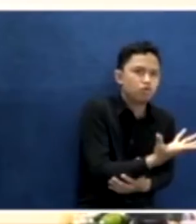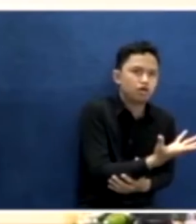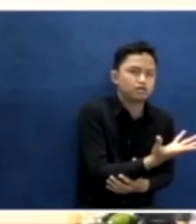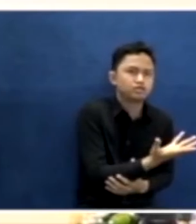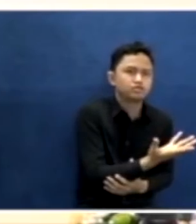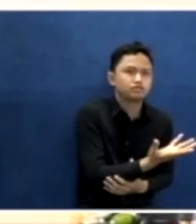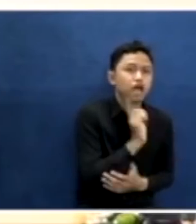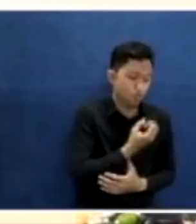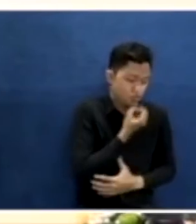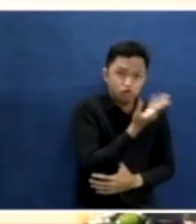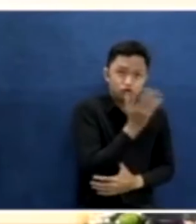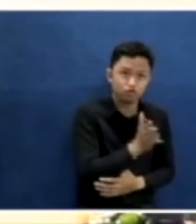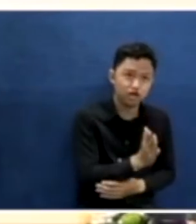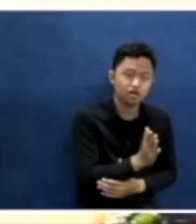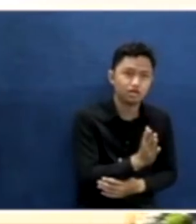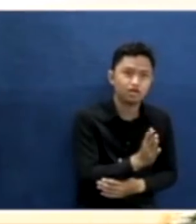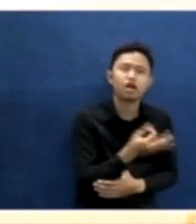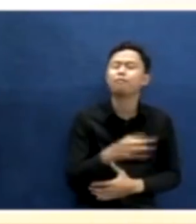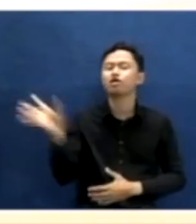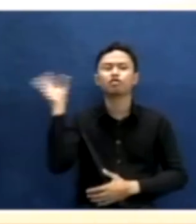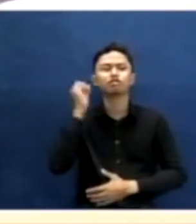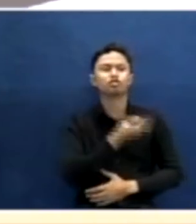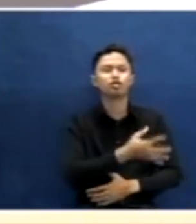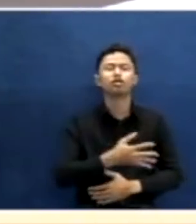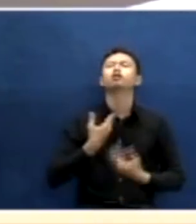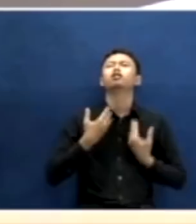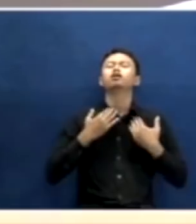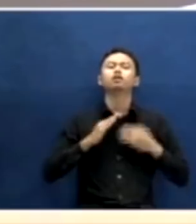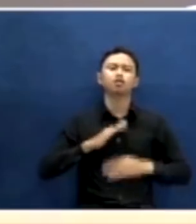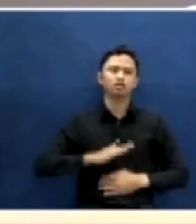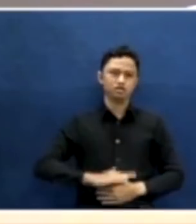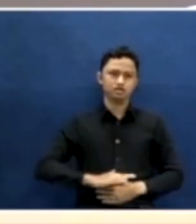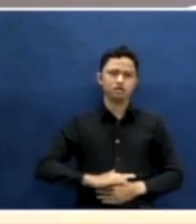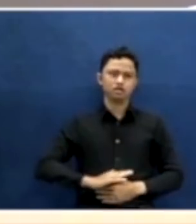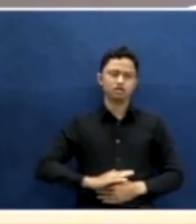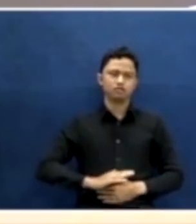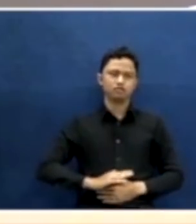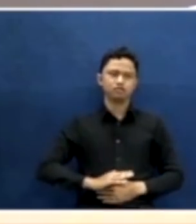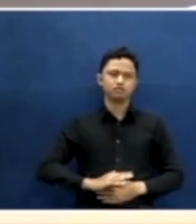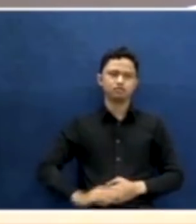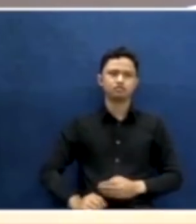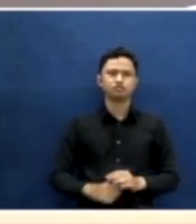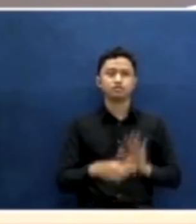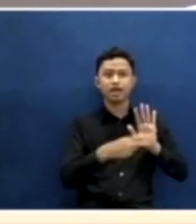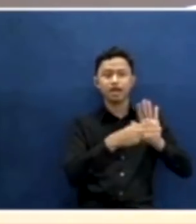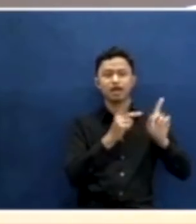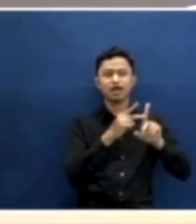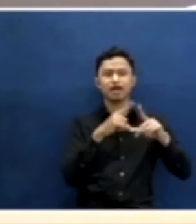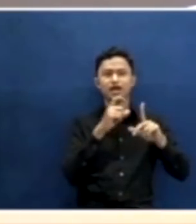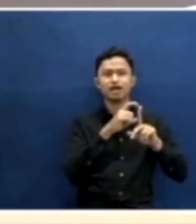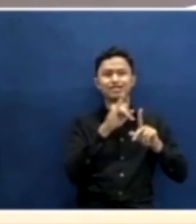setelah memuntahkan format tersebut barulah Rasulullah merasa lega para ulama ketika mengomentari hadits ini mereka berkata